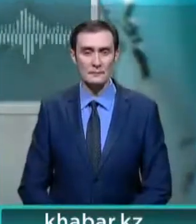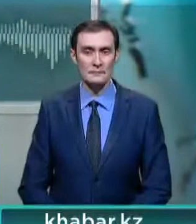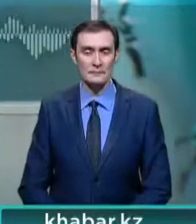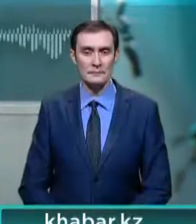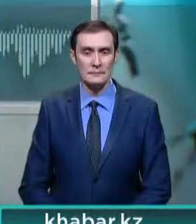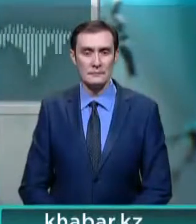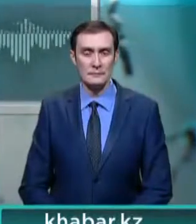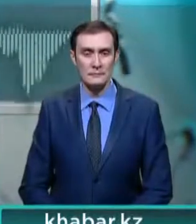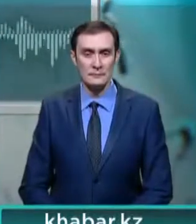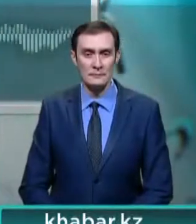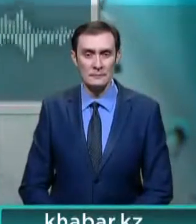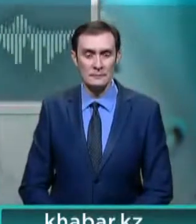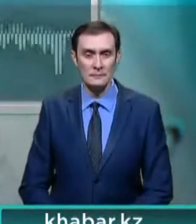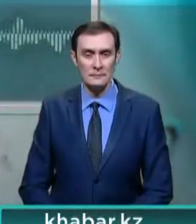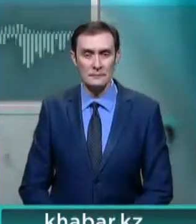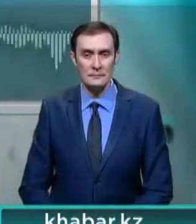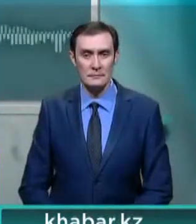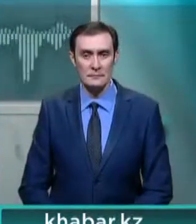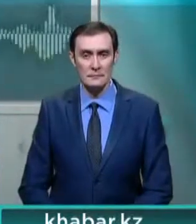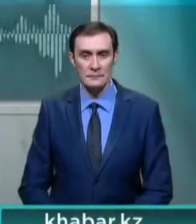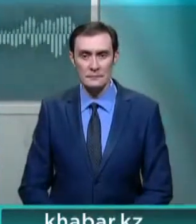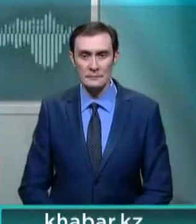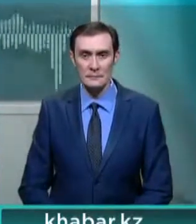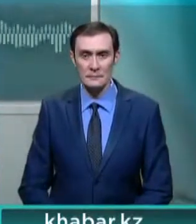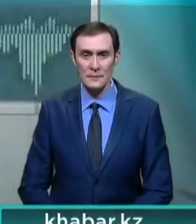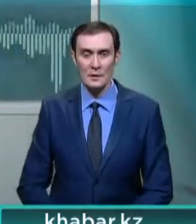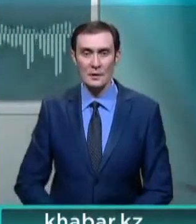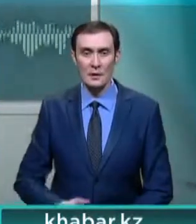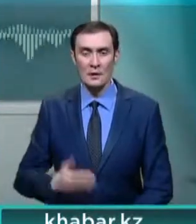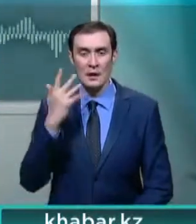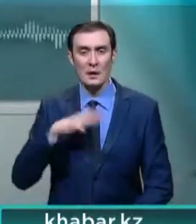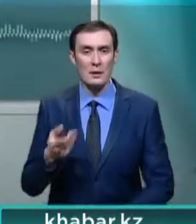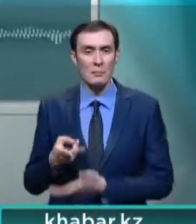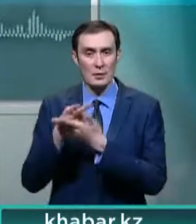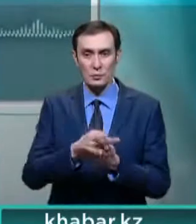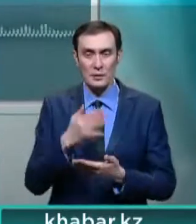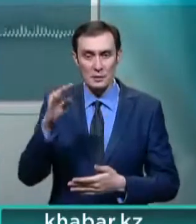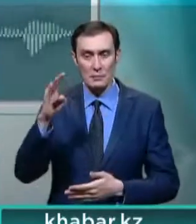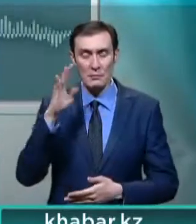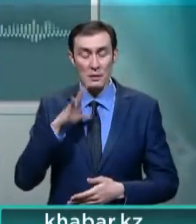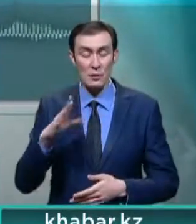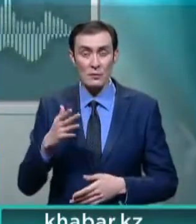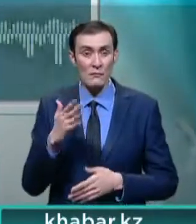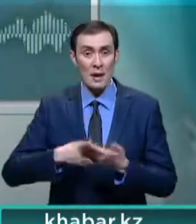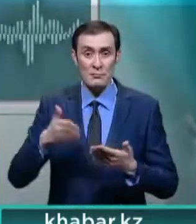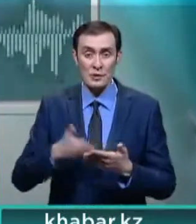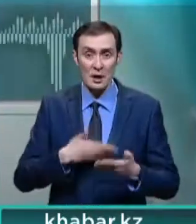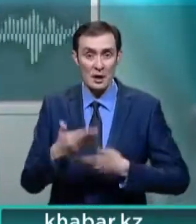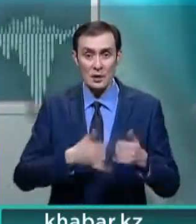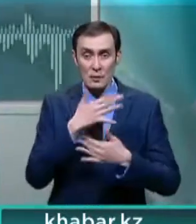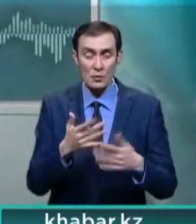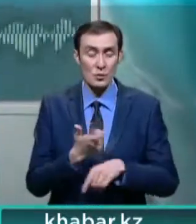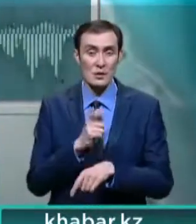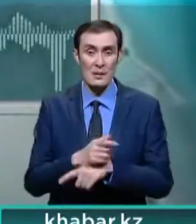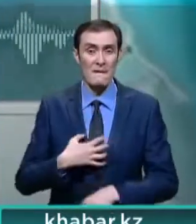У нас есть Мукатаев Геннадий, Бекер Даниил Витальевич. Вот когда к нам поступил, он вообще не ходил. Ну, наиболее значимый, я